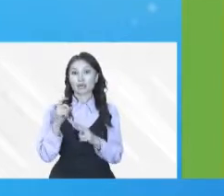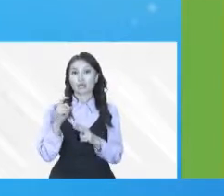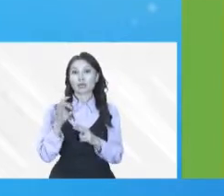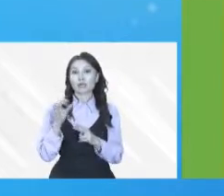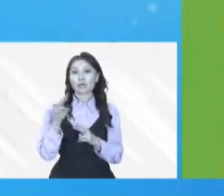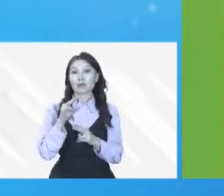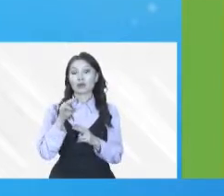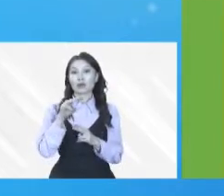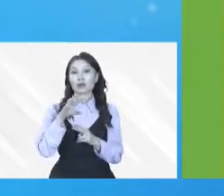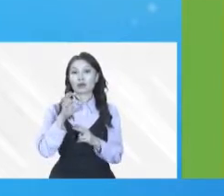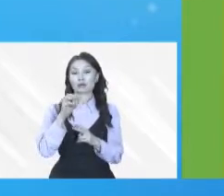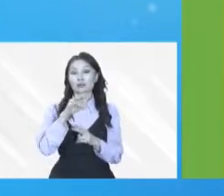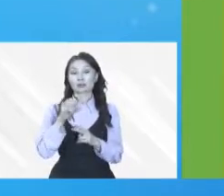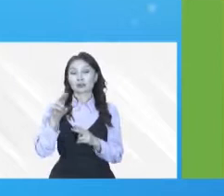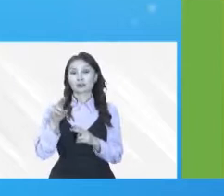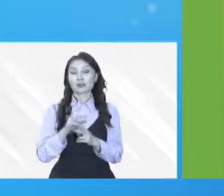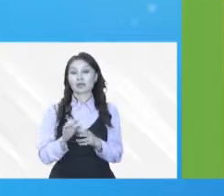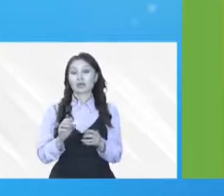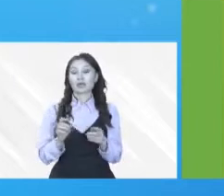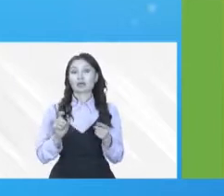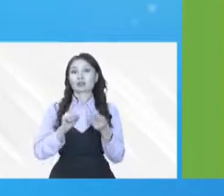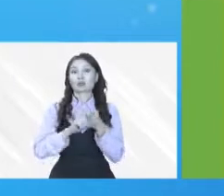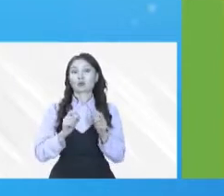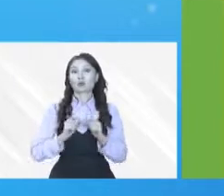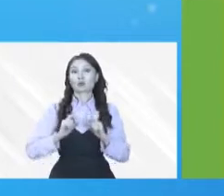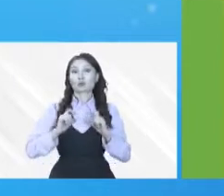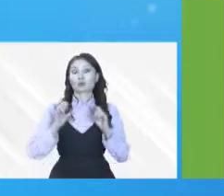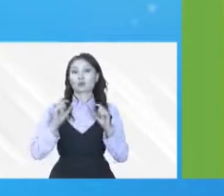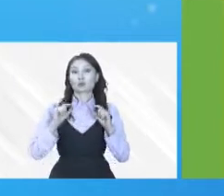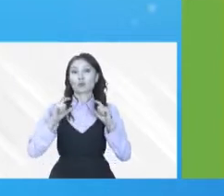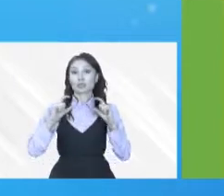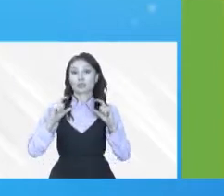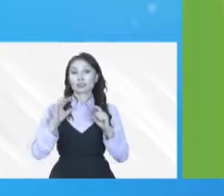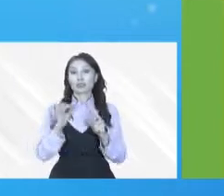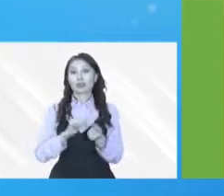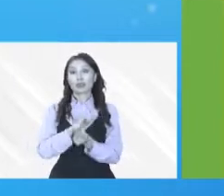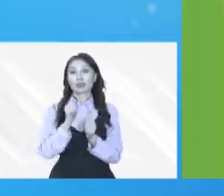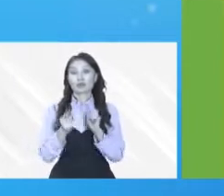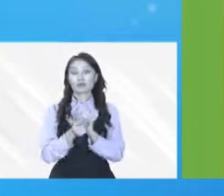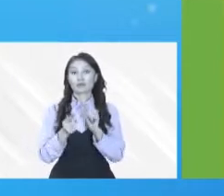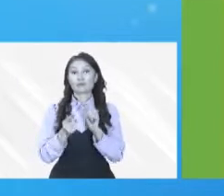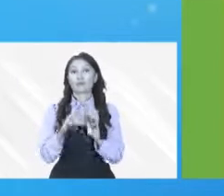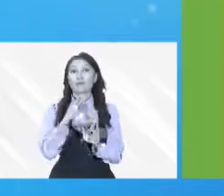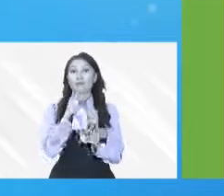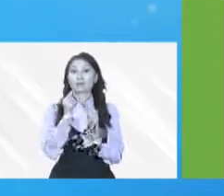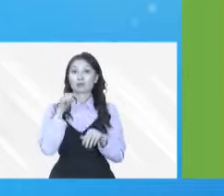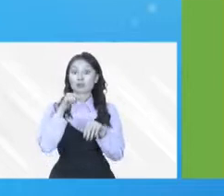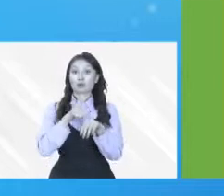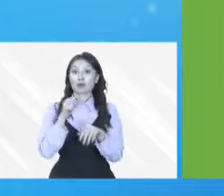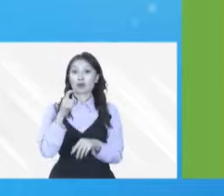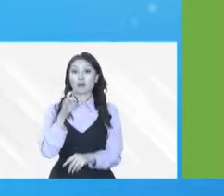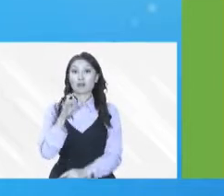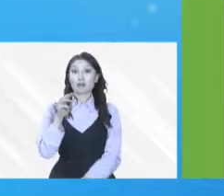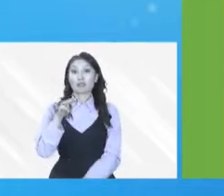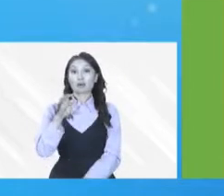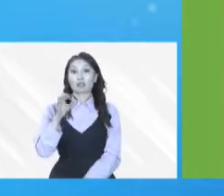хроматид, спирализуются, утолщаются и превращаются в хорошо заметные